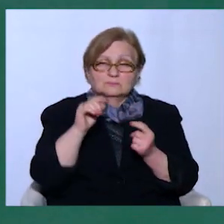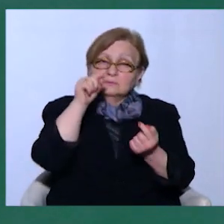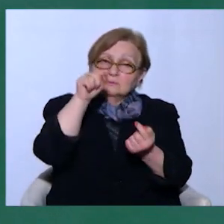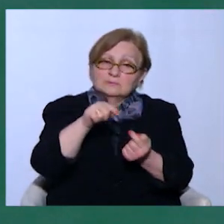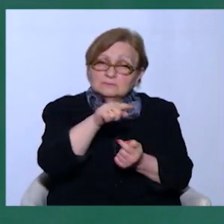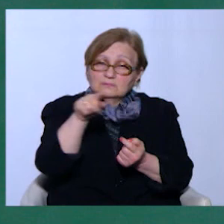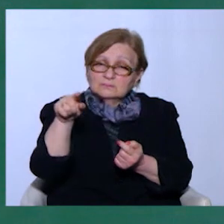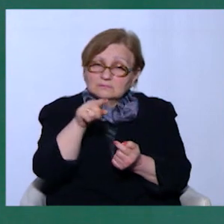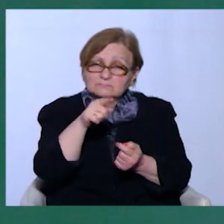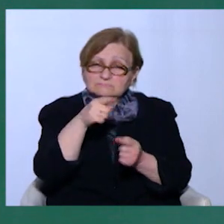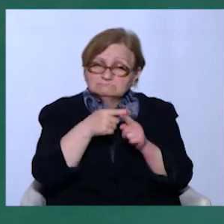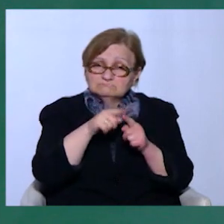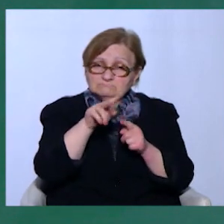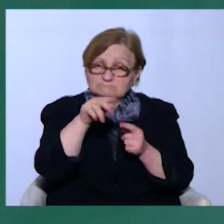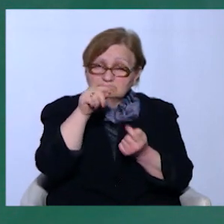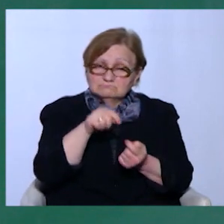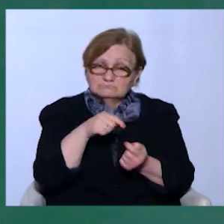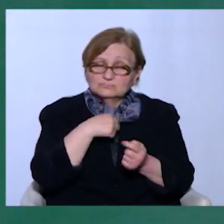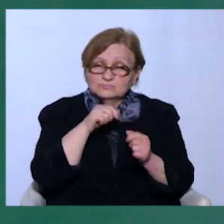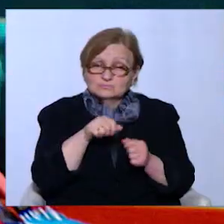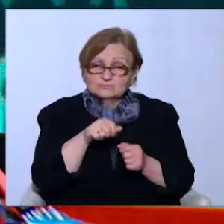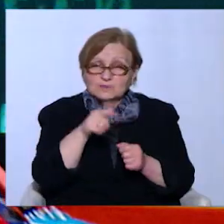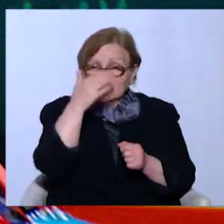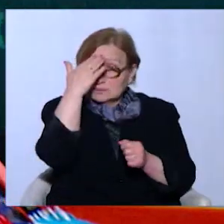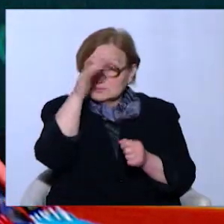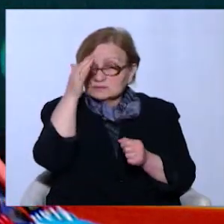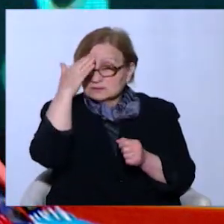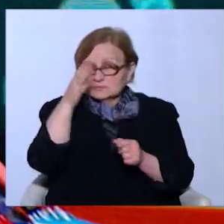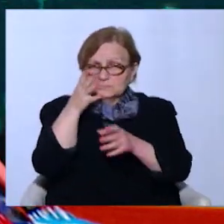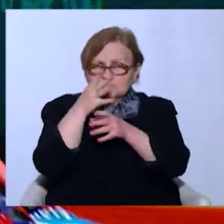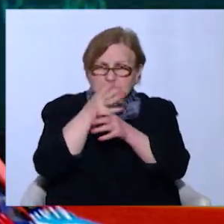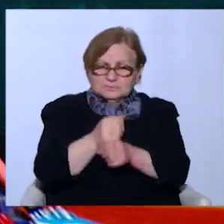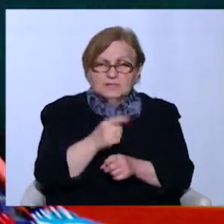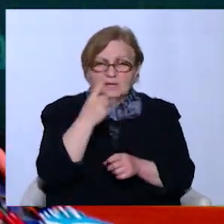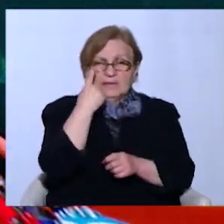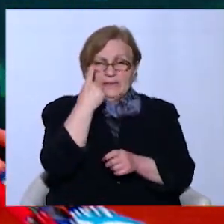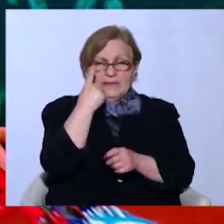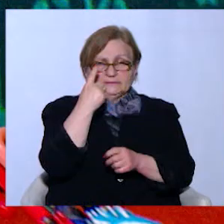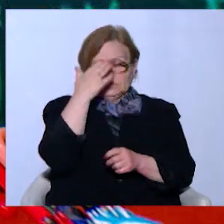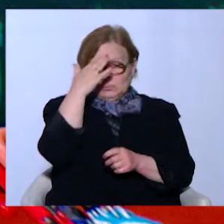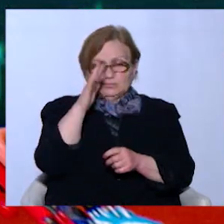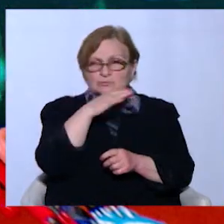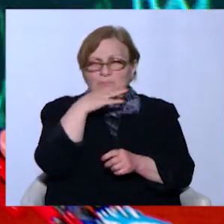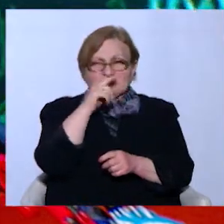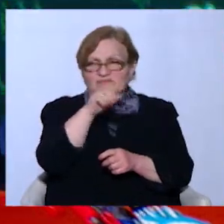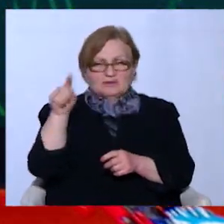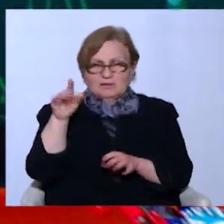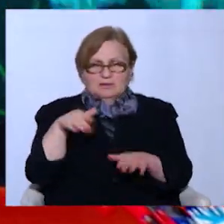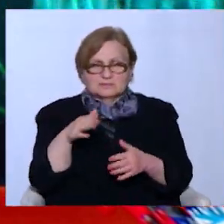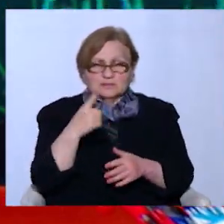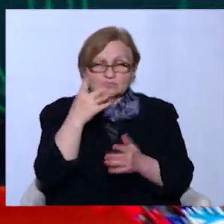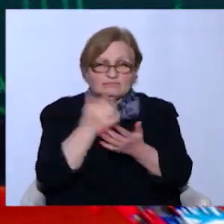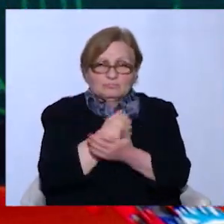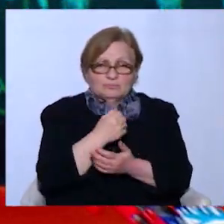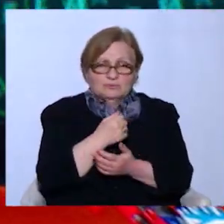შესაბამისად, აქ უკვე ჩვენ შევძელით, რომ უცნობები დავიყვანეთ ერთამდე. ერთი აუცნობიღა დაგვჭა საპონი.